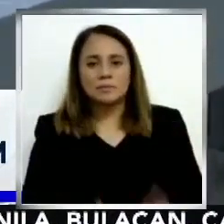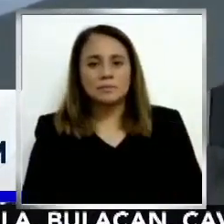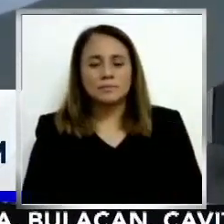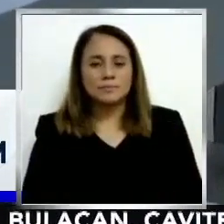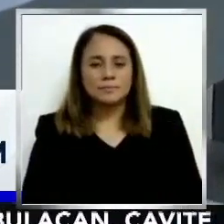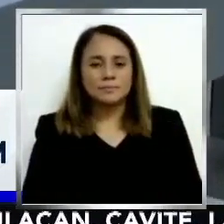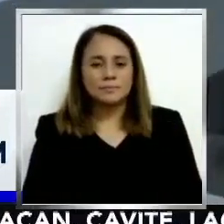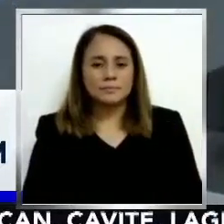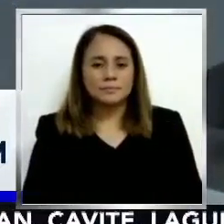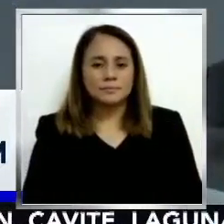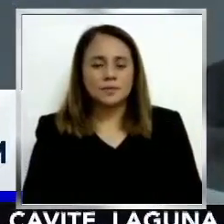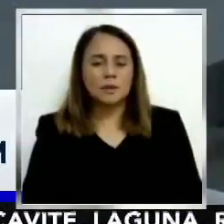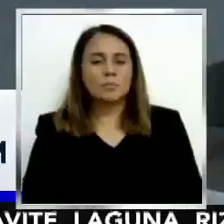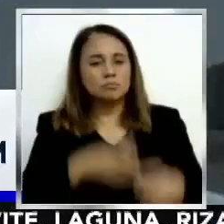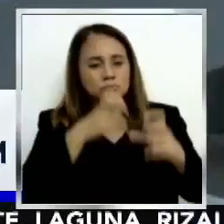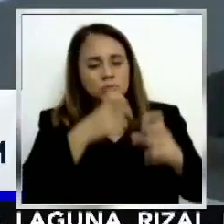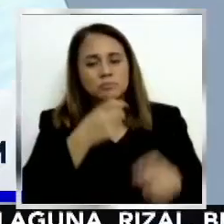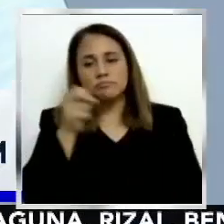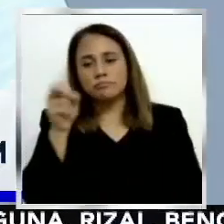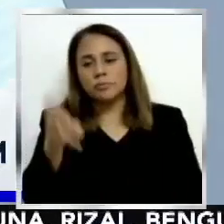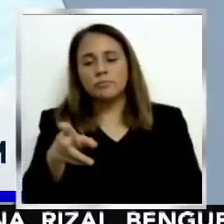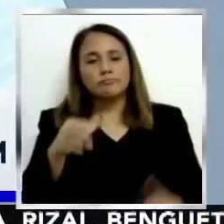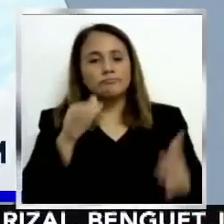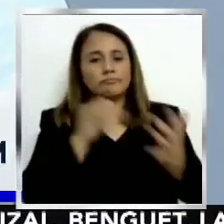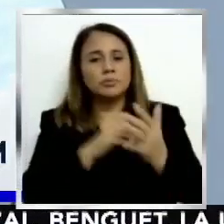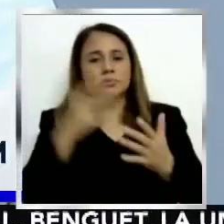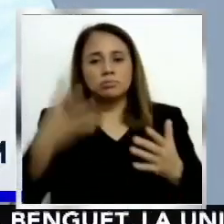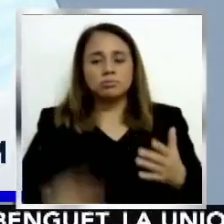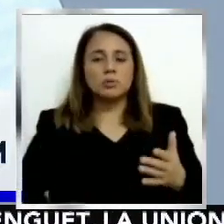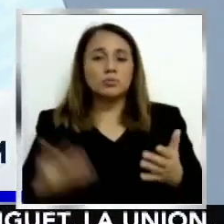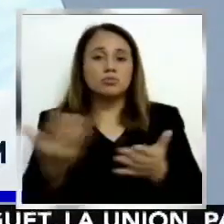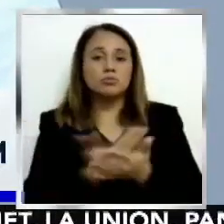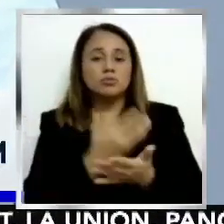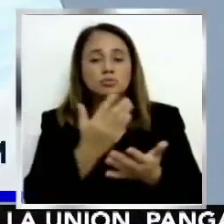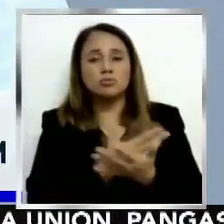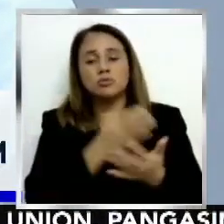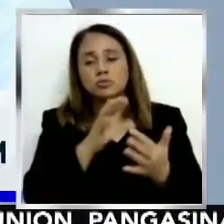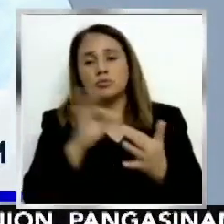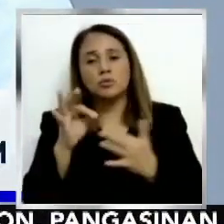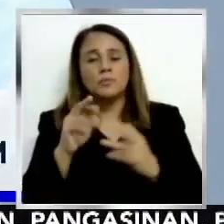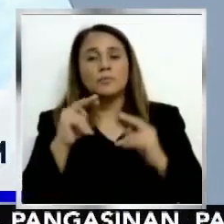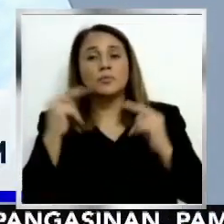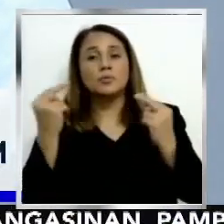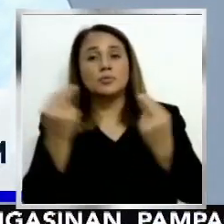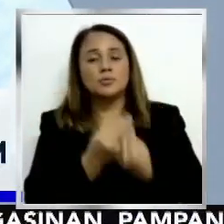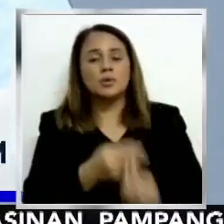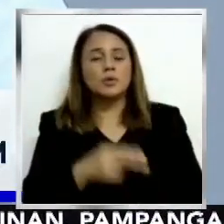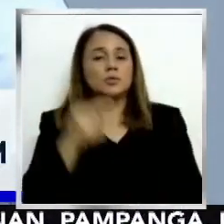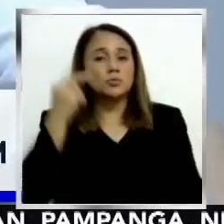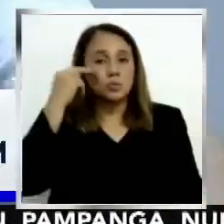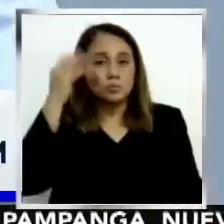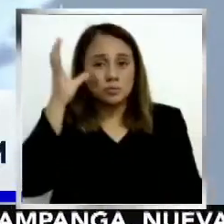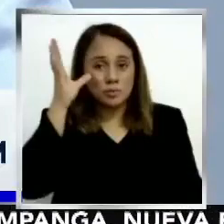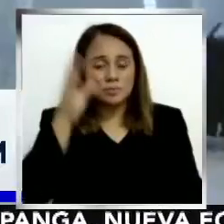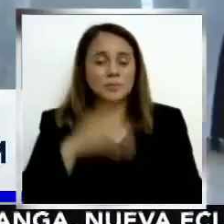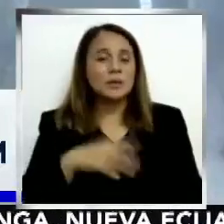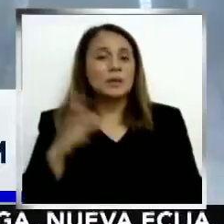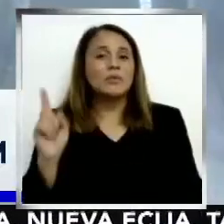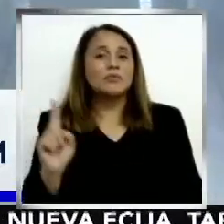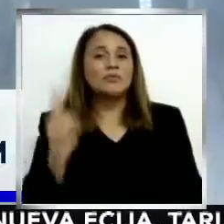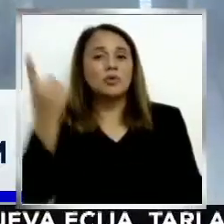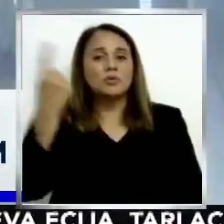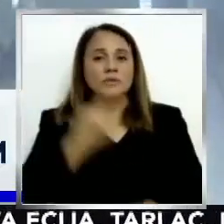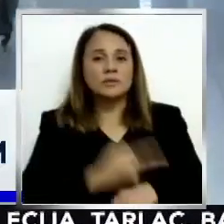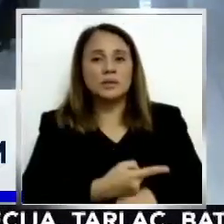utos kontra korupsyon ng bagong talagang si Bureau of Immigration Commissioner Norman Tansingco sa kanyang unang araw sa pwesto.